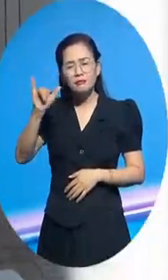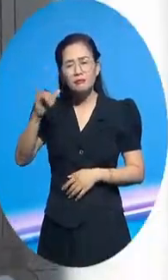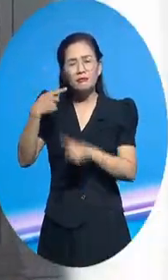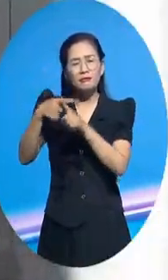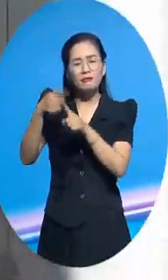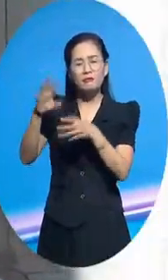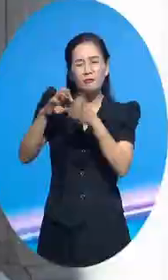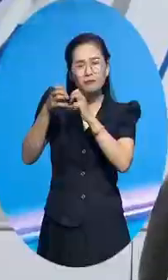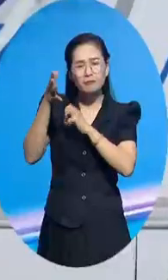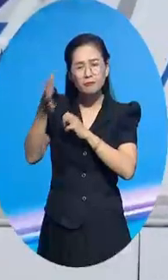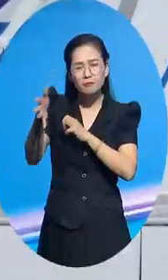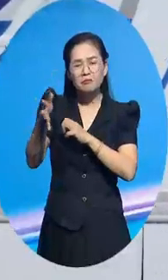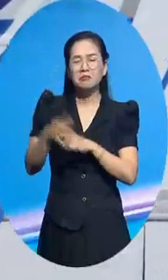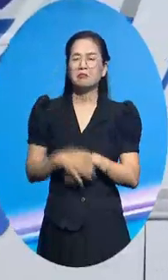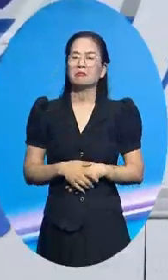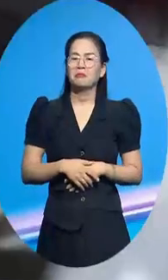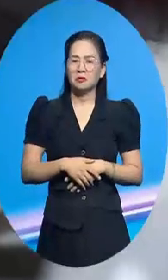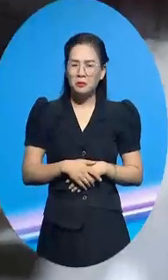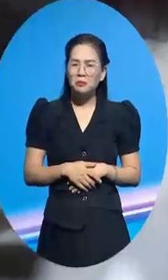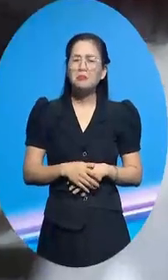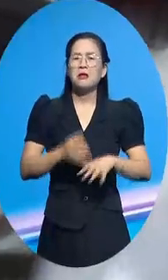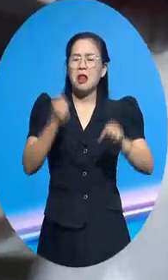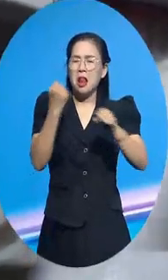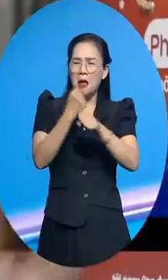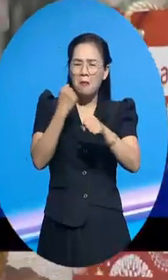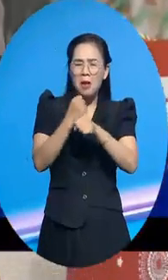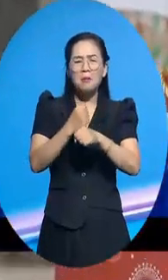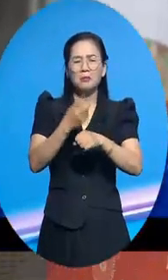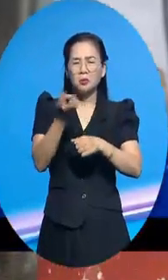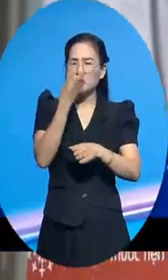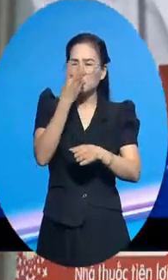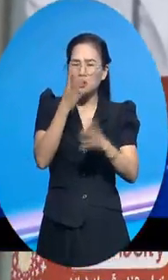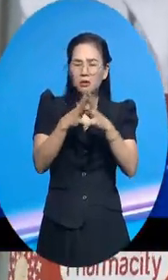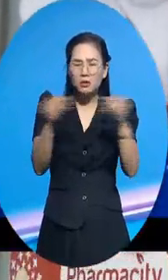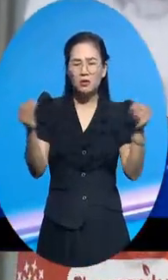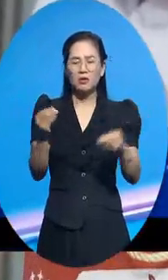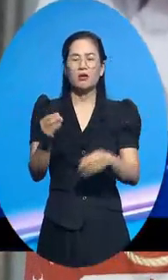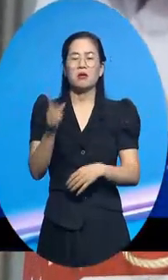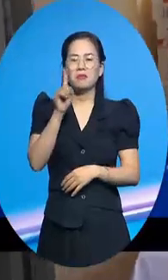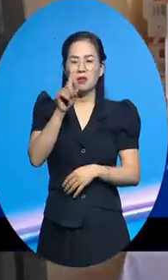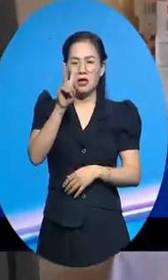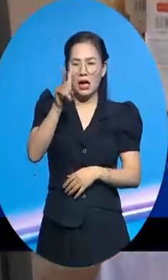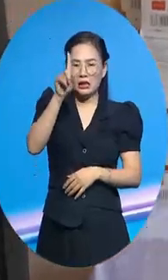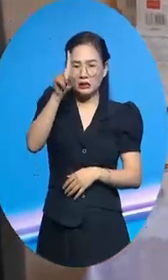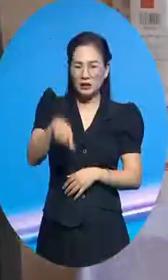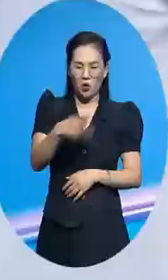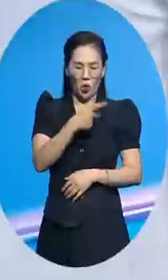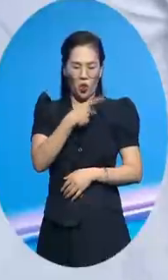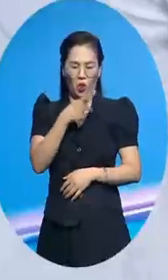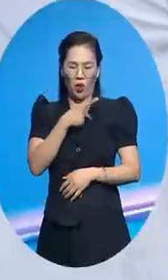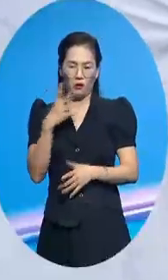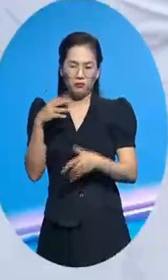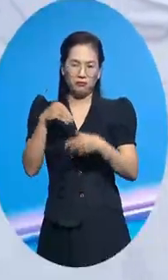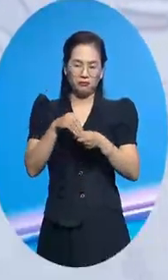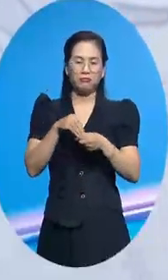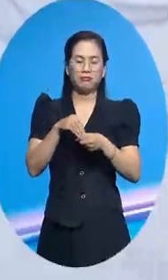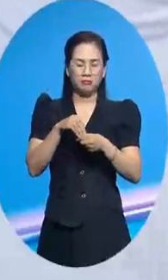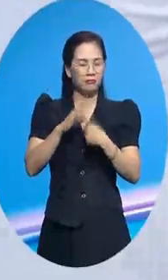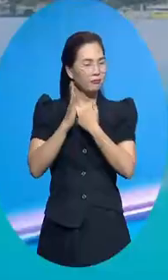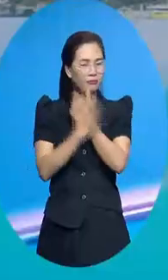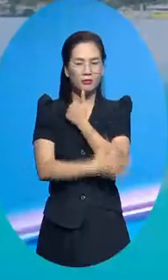chuẩn GPP trên toàn quốc với đội ngũ hơn 4.200 dược sĩ và hơn 12 triệu khách hàng thành viên trên toàn